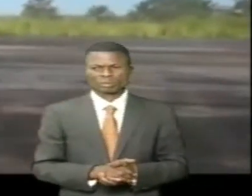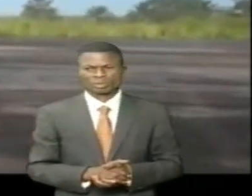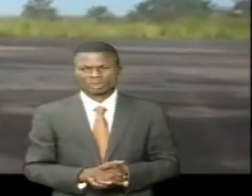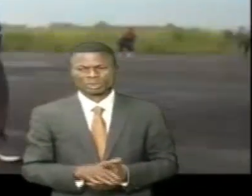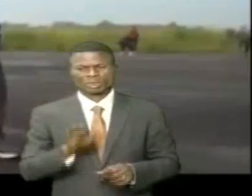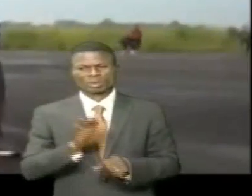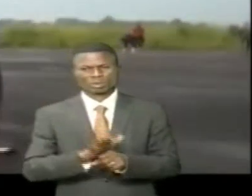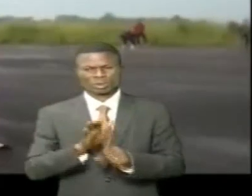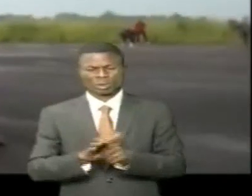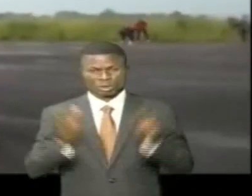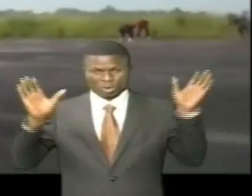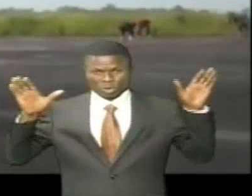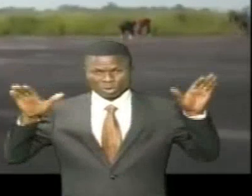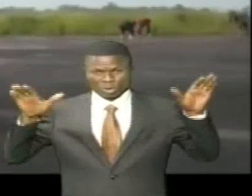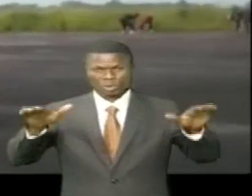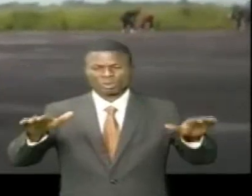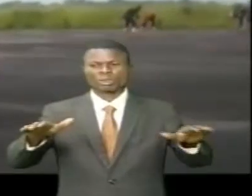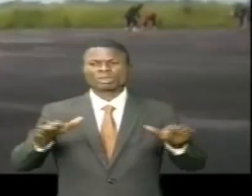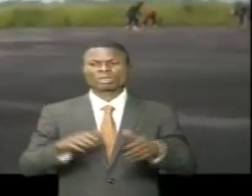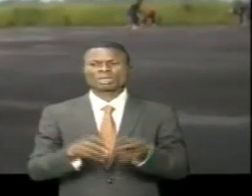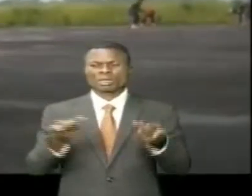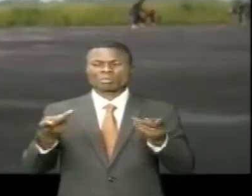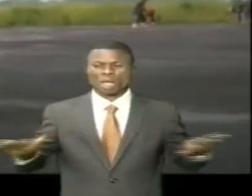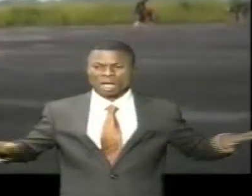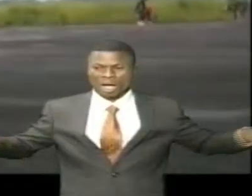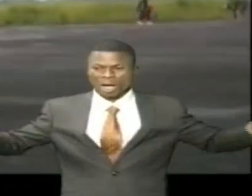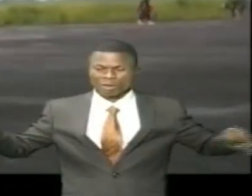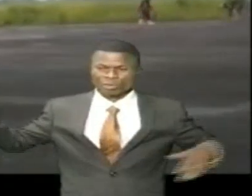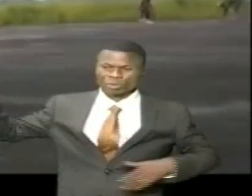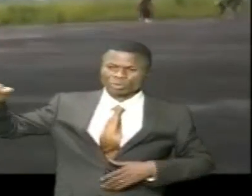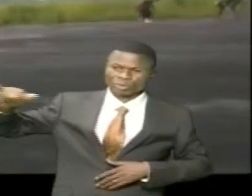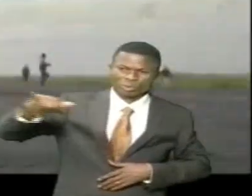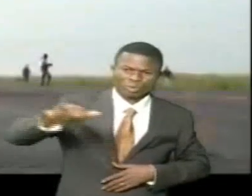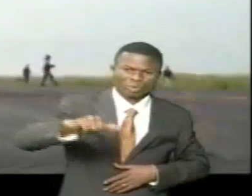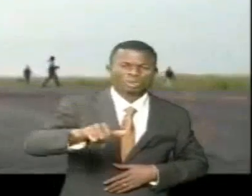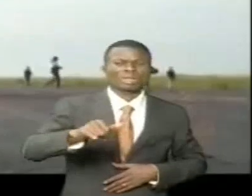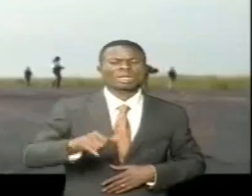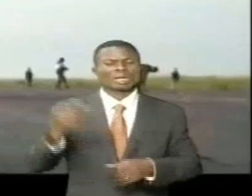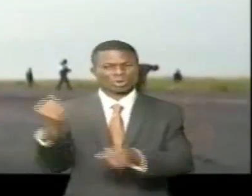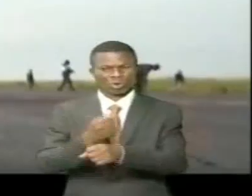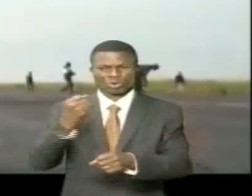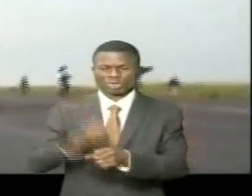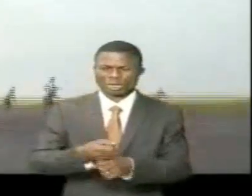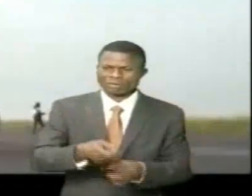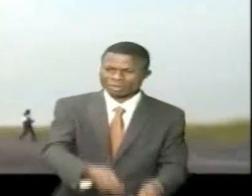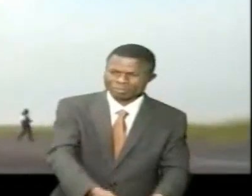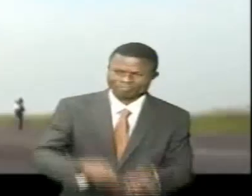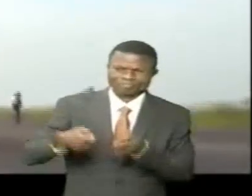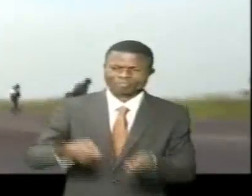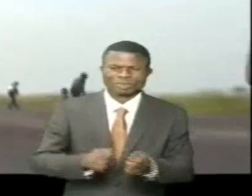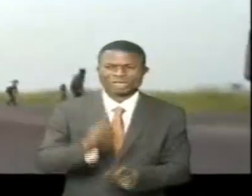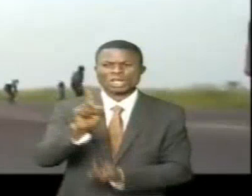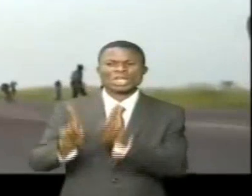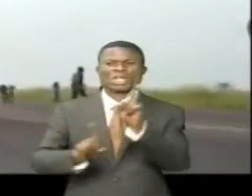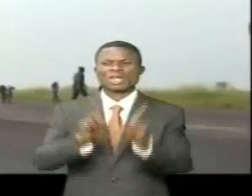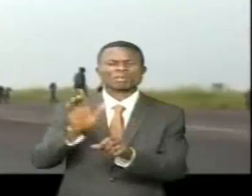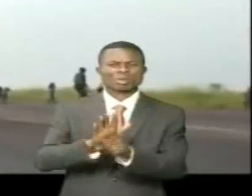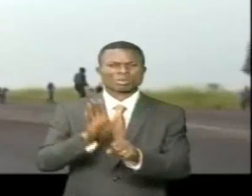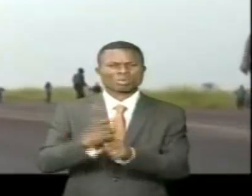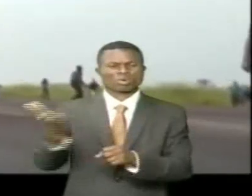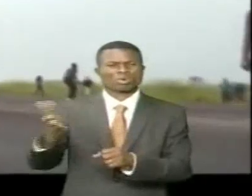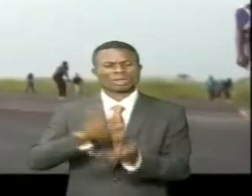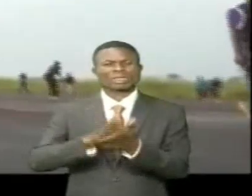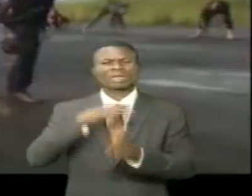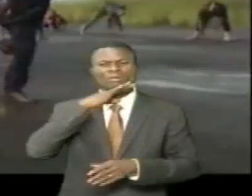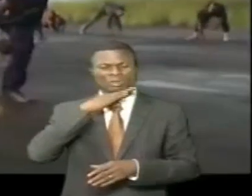au désherbage de cette piste de l'aéroport national d'Isiro Matari. Ce mercredi 10 juin, Christophe Basséené, accompagné de ses